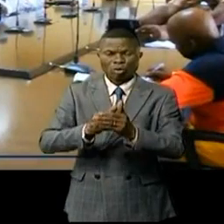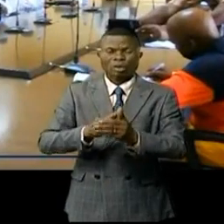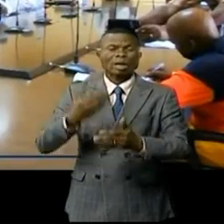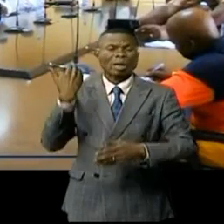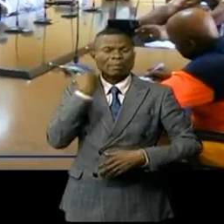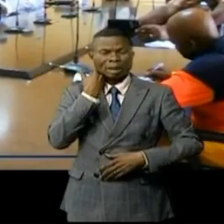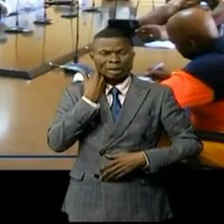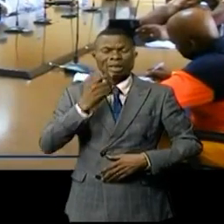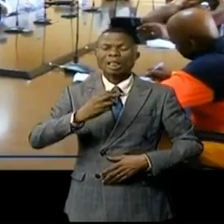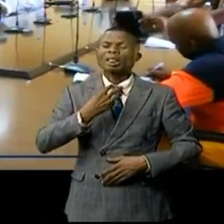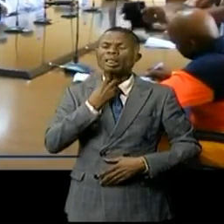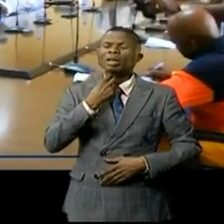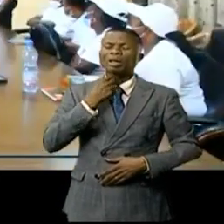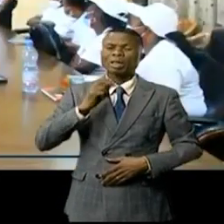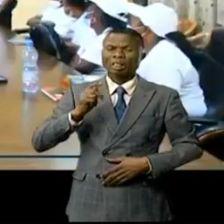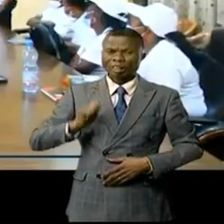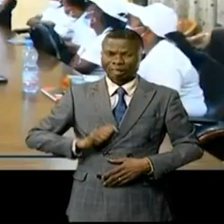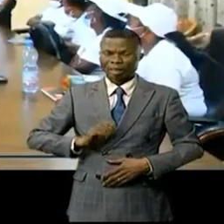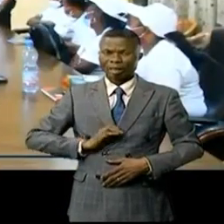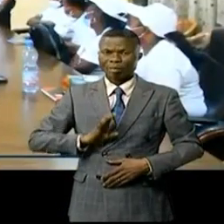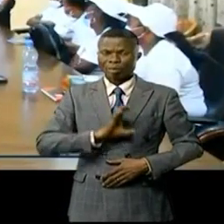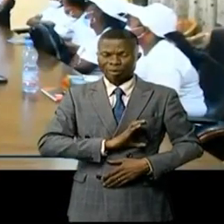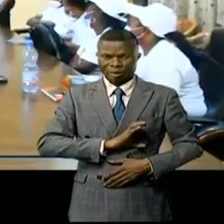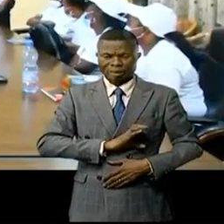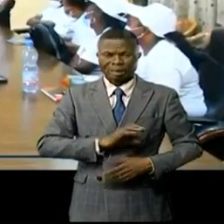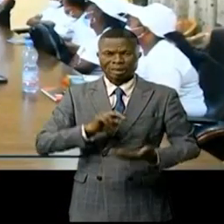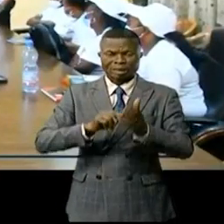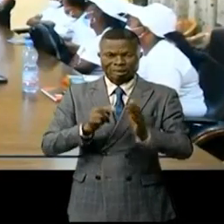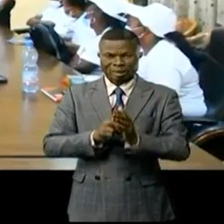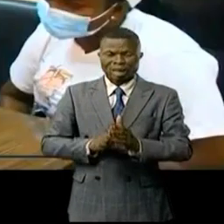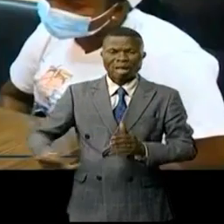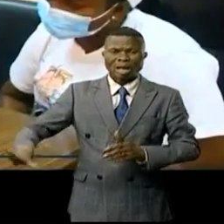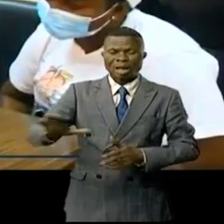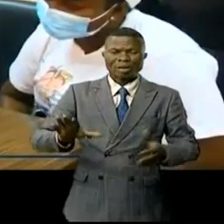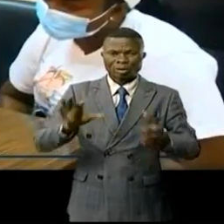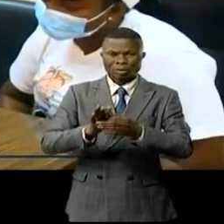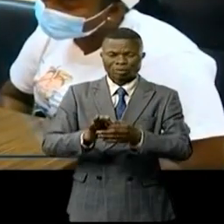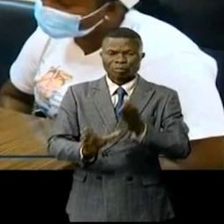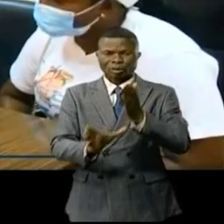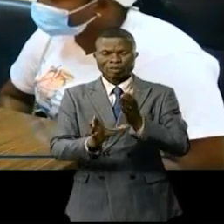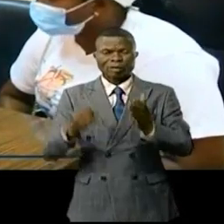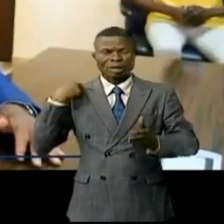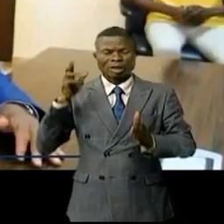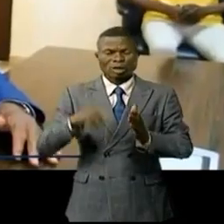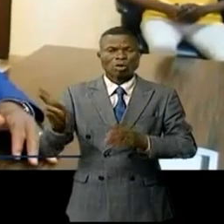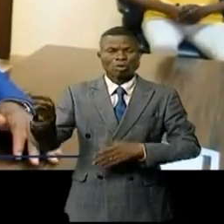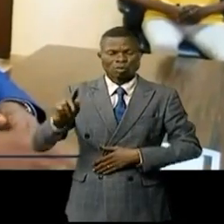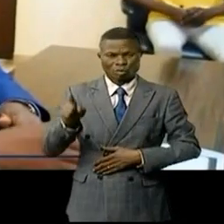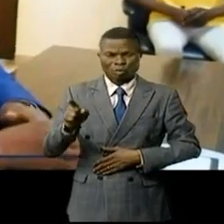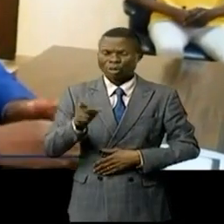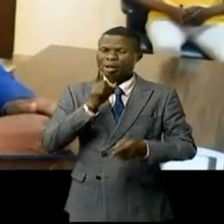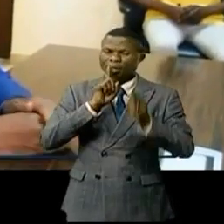Dr Michel Kassoua Kayomo, a eu une séance de travail avec le vice-gouverneur du Kasaï, Gaston Kole